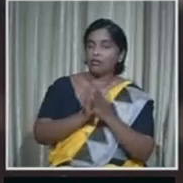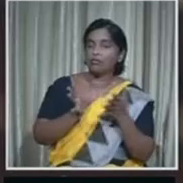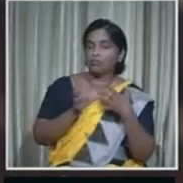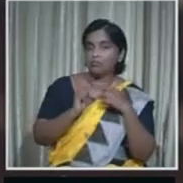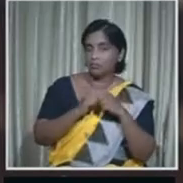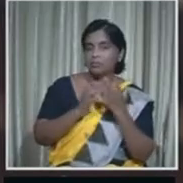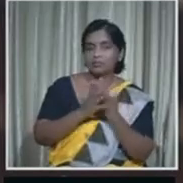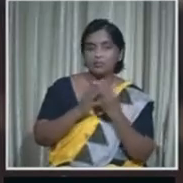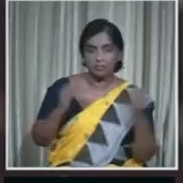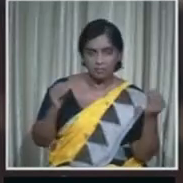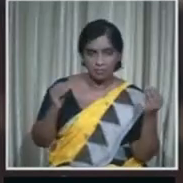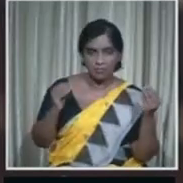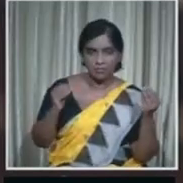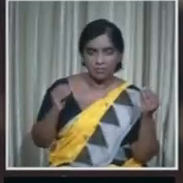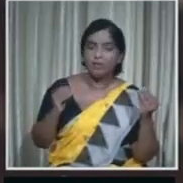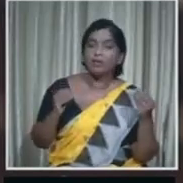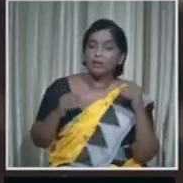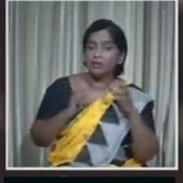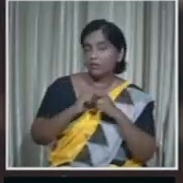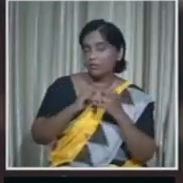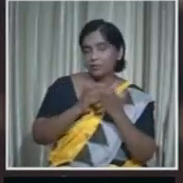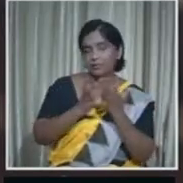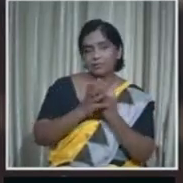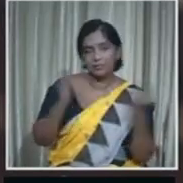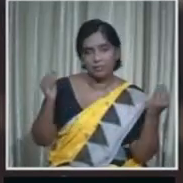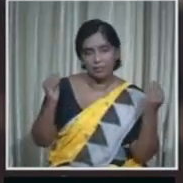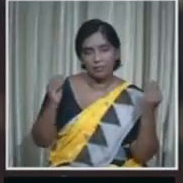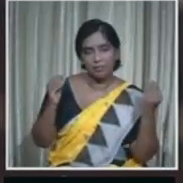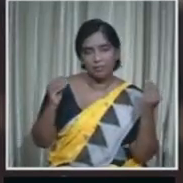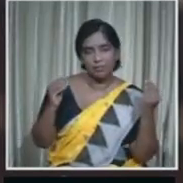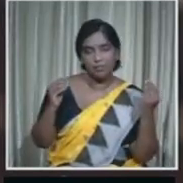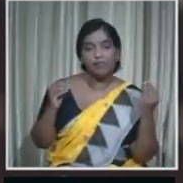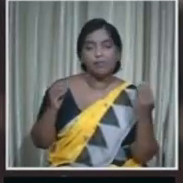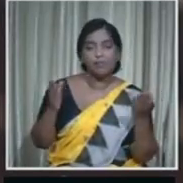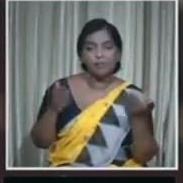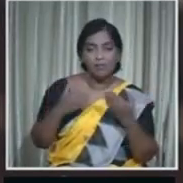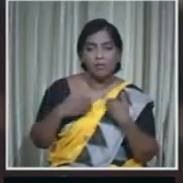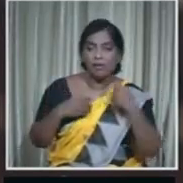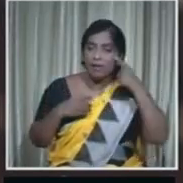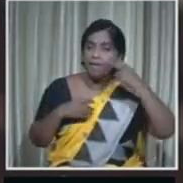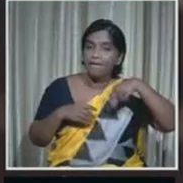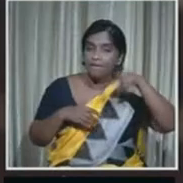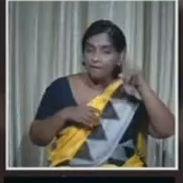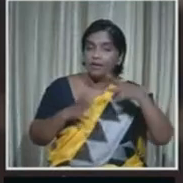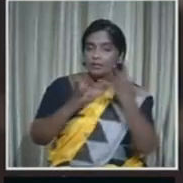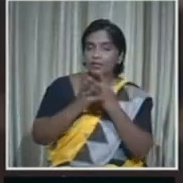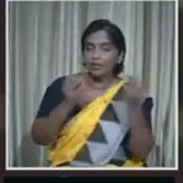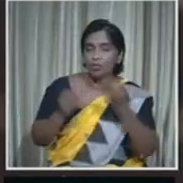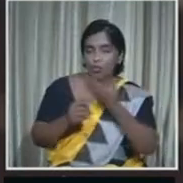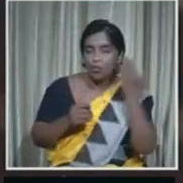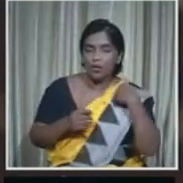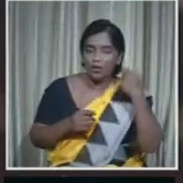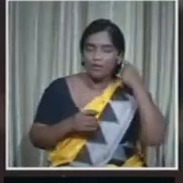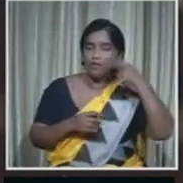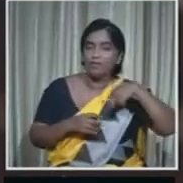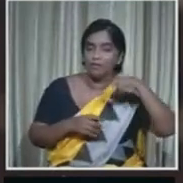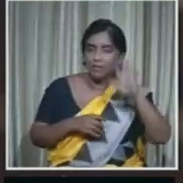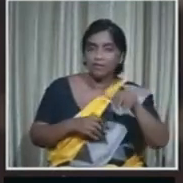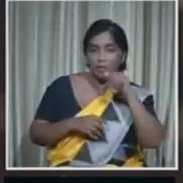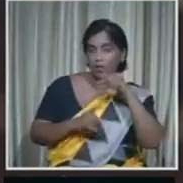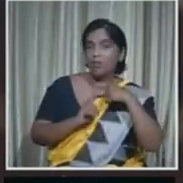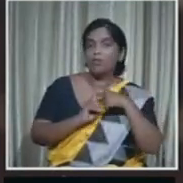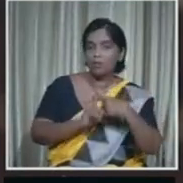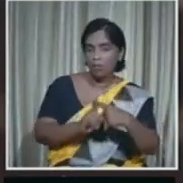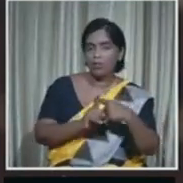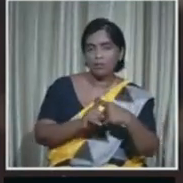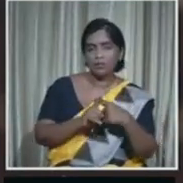විසඳගමු. මේක විසඳගමු. මේක අපිට විශ්වාසයක් තියෙනවා අපිට විසඳගන්න පුළුවන් වෙයි කියලා. මේ තමයි ධනාත්මක